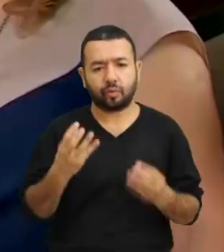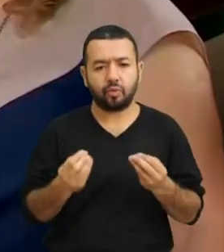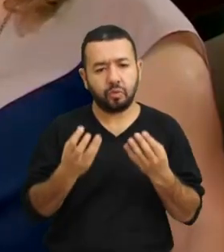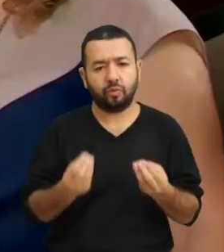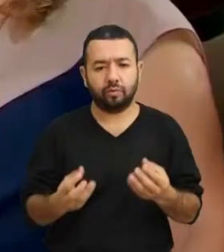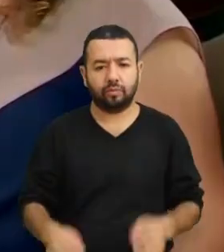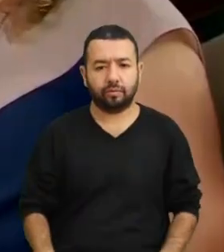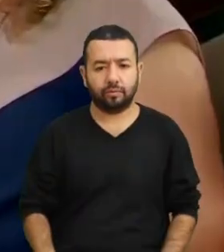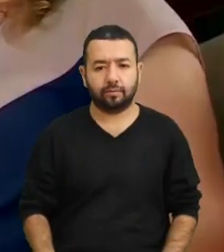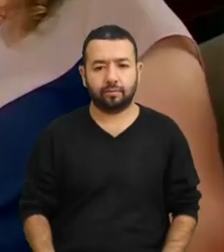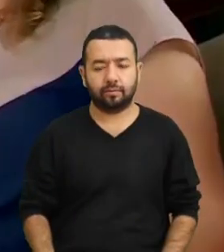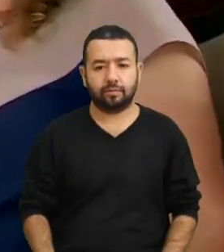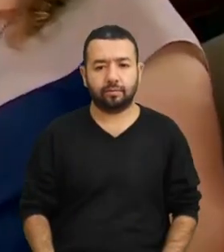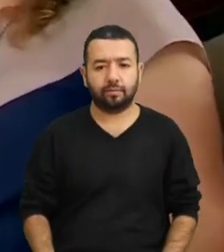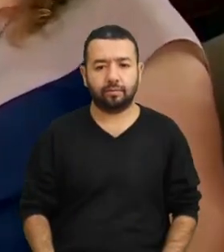Olur.